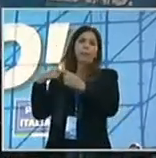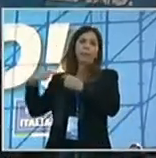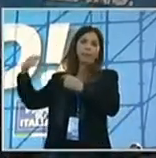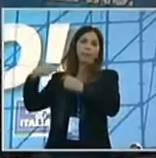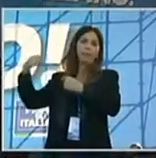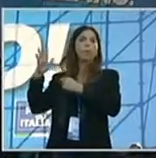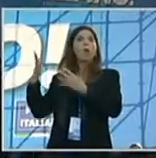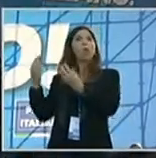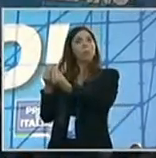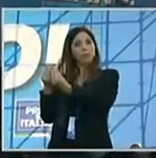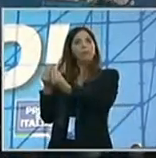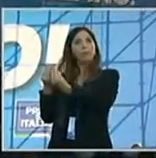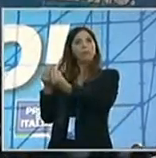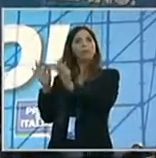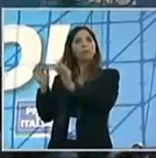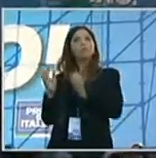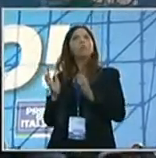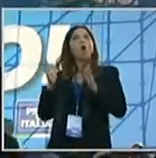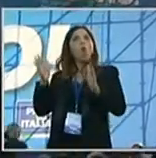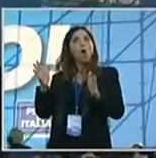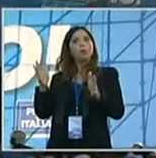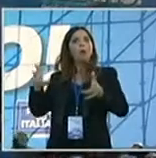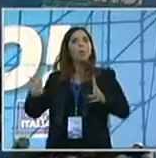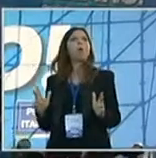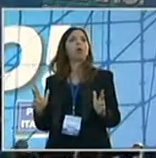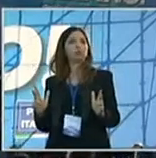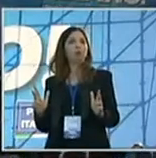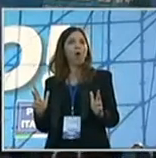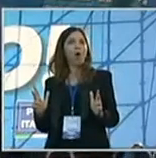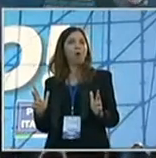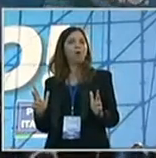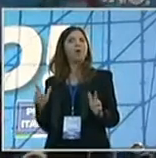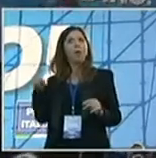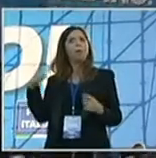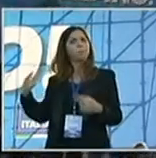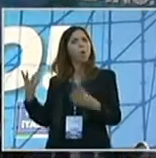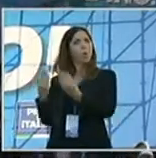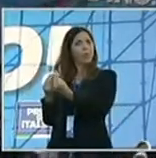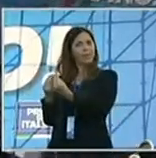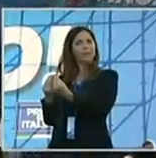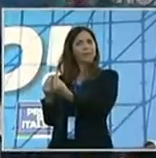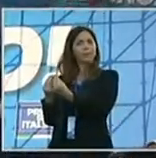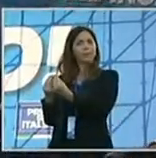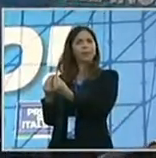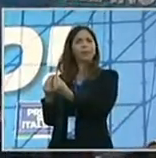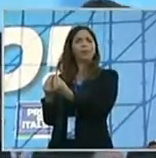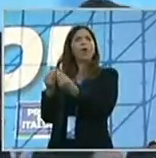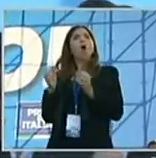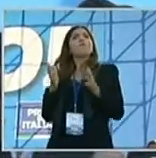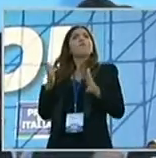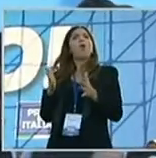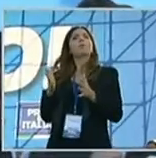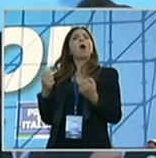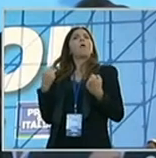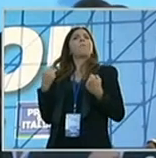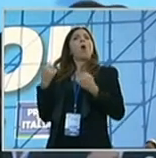uniti dalla volontà di tenersi le poltrone, sono uniti dalla volontà di stare al potere, sono uniti dalla volontà